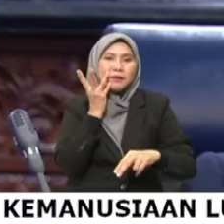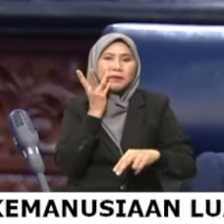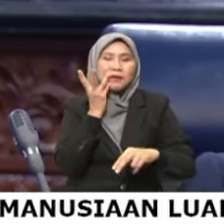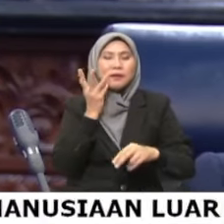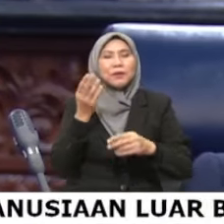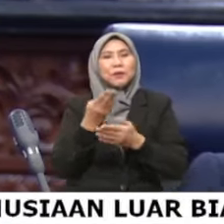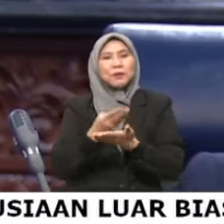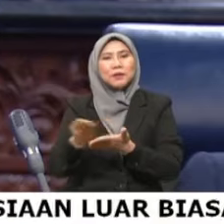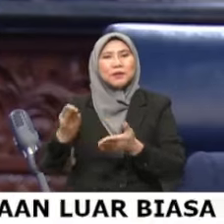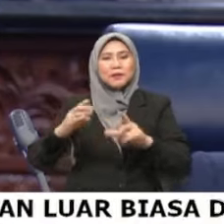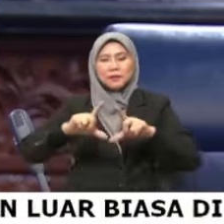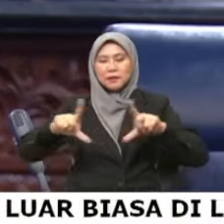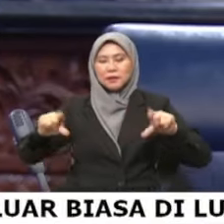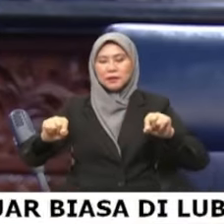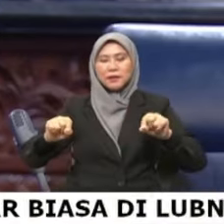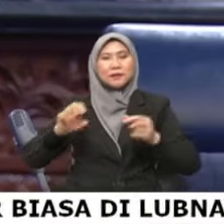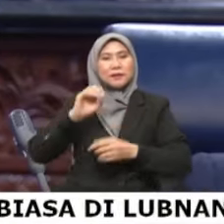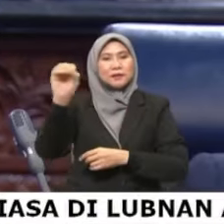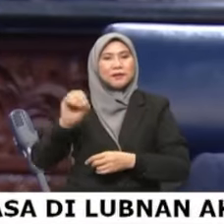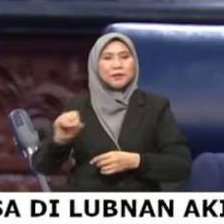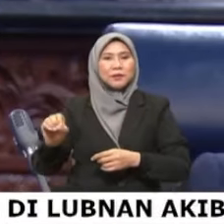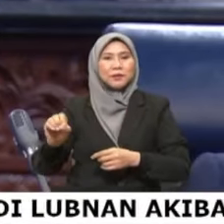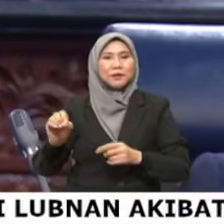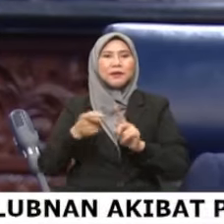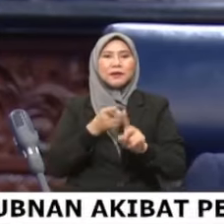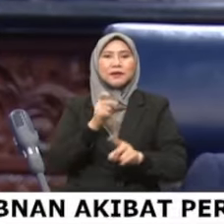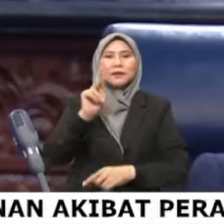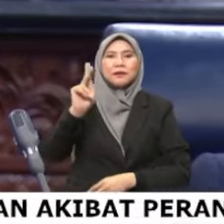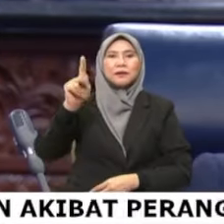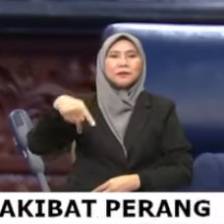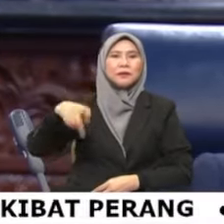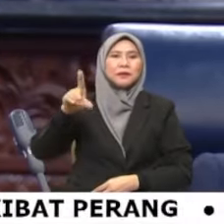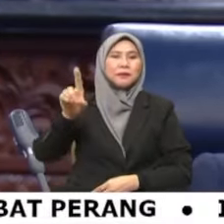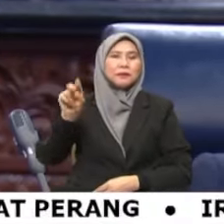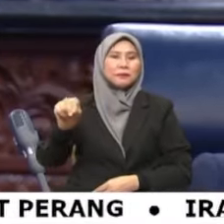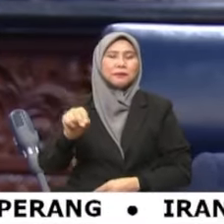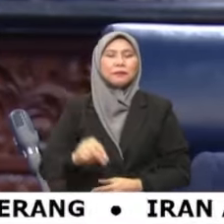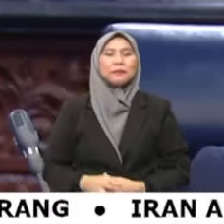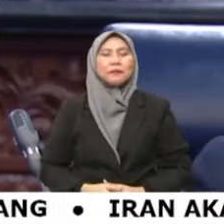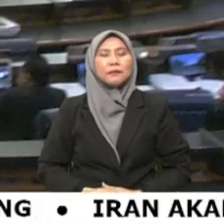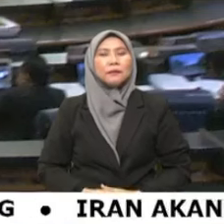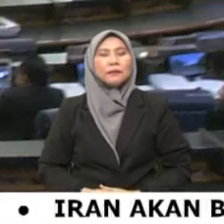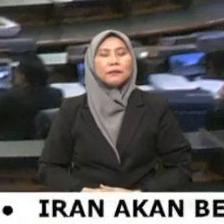kad diskaun Menu Rahmah daripada KPDN. Terima kasih, Puan Ketua.